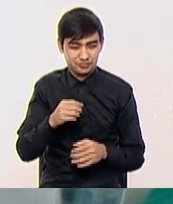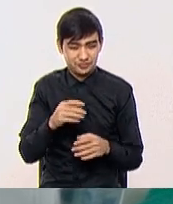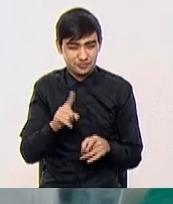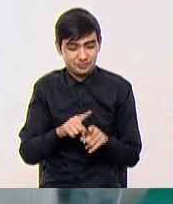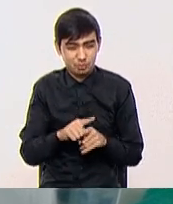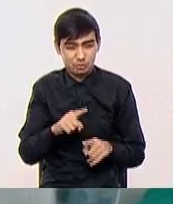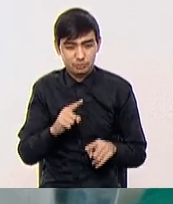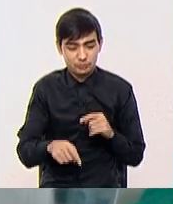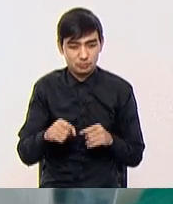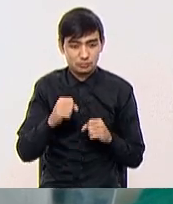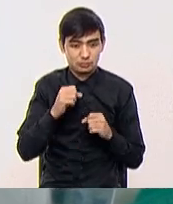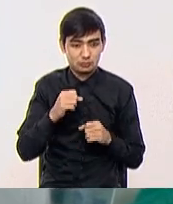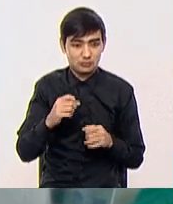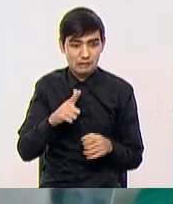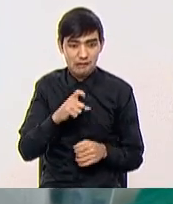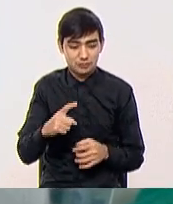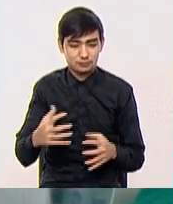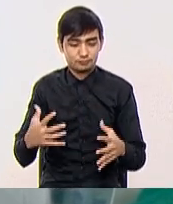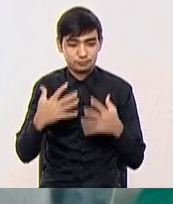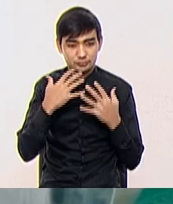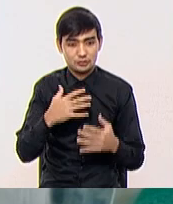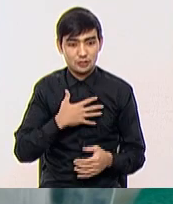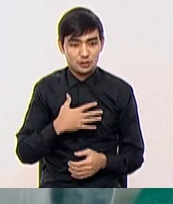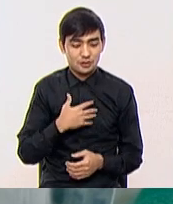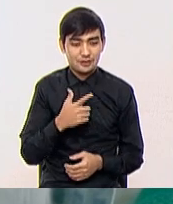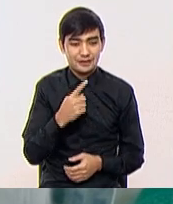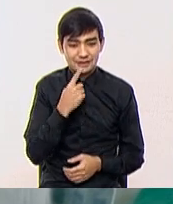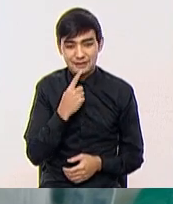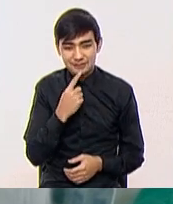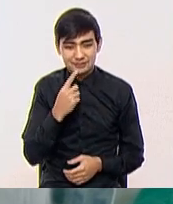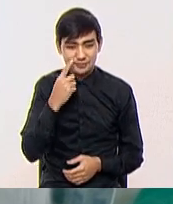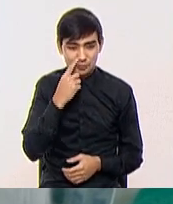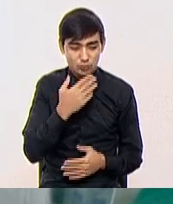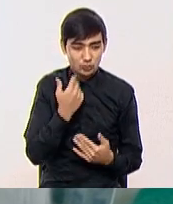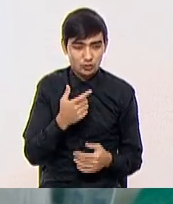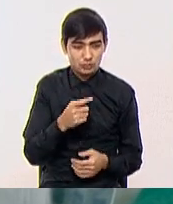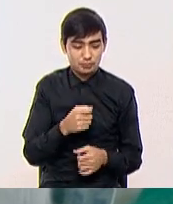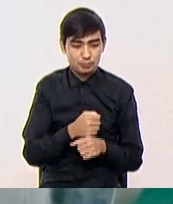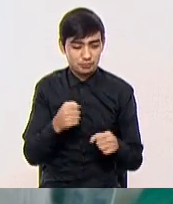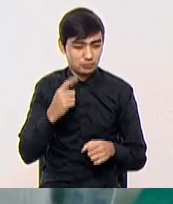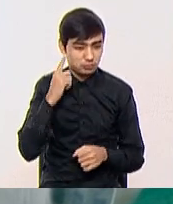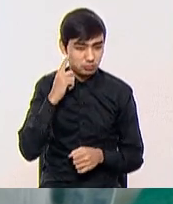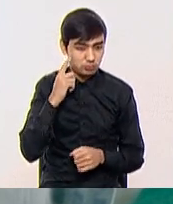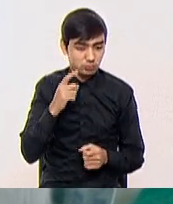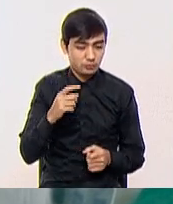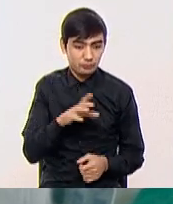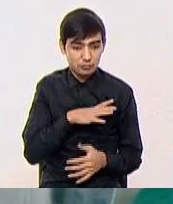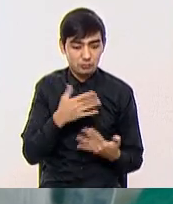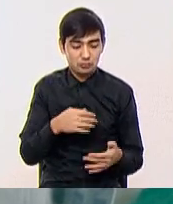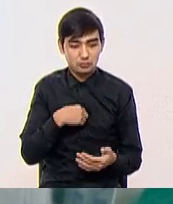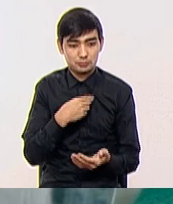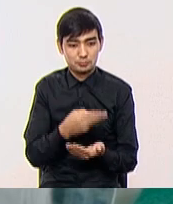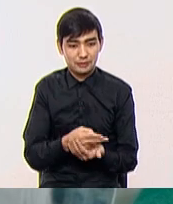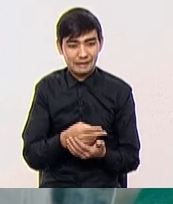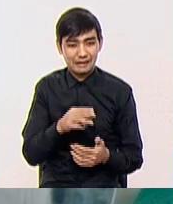дегенде, сразу и газда есімен не дәмі жоқ дегенде, хлопокты білдім, естідім,